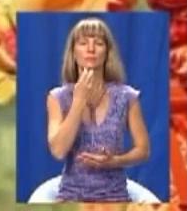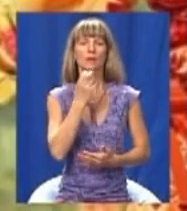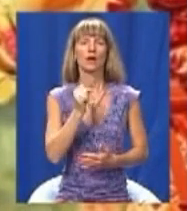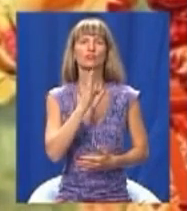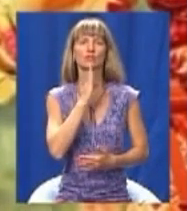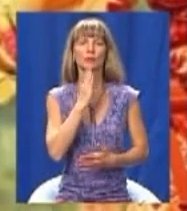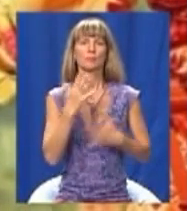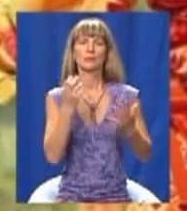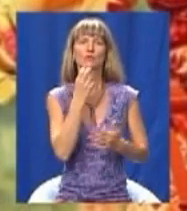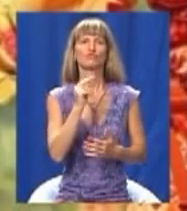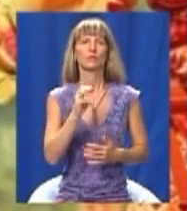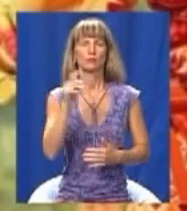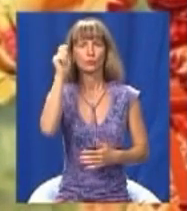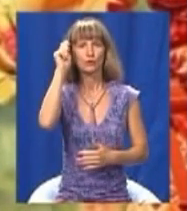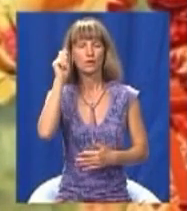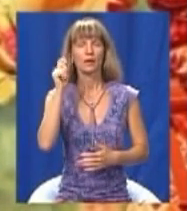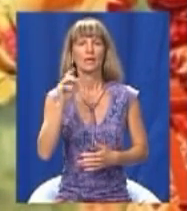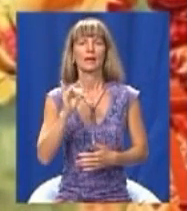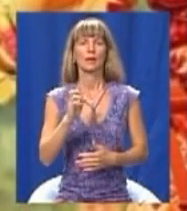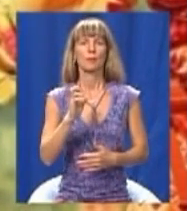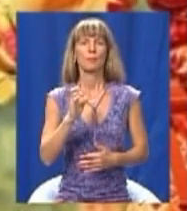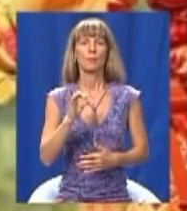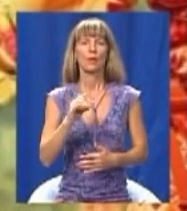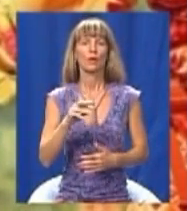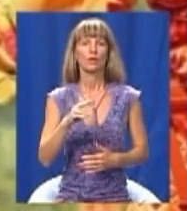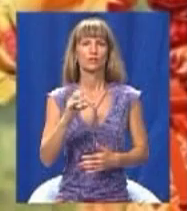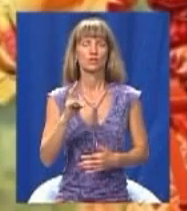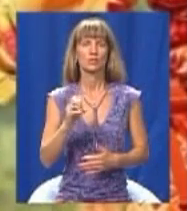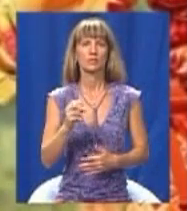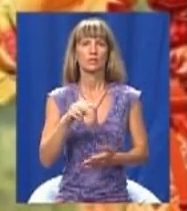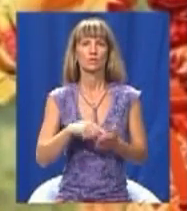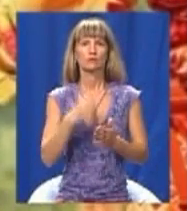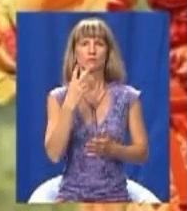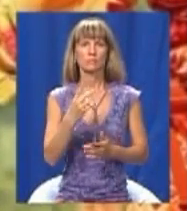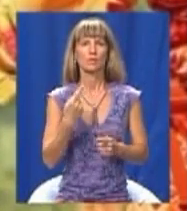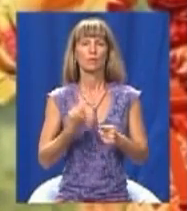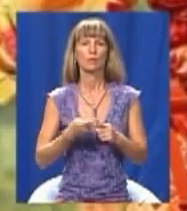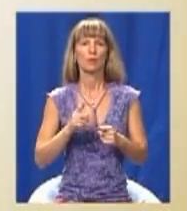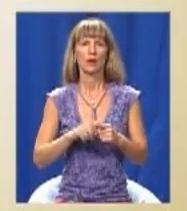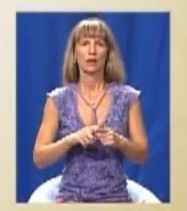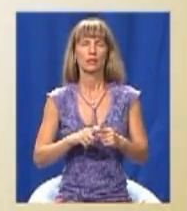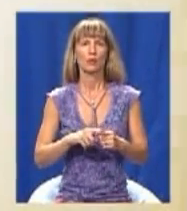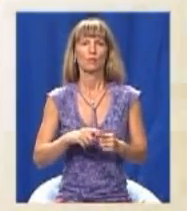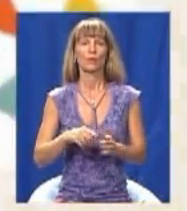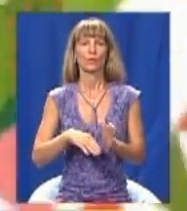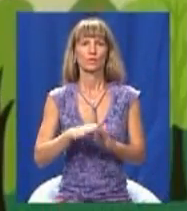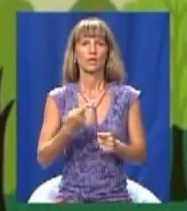ніж чоловіки. Навіть з біологічної точки зору сміх дуже корисний, тому знижує рівень кортизолу.